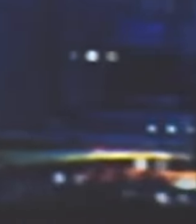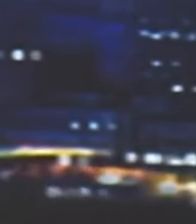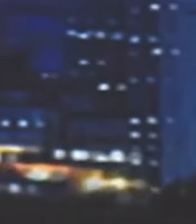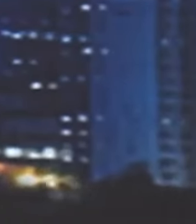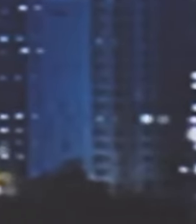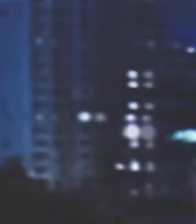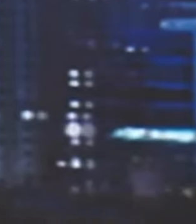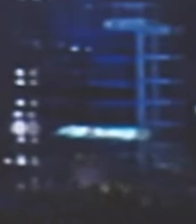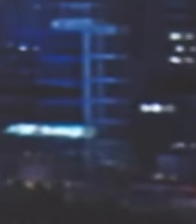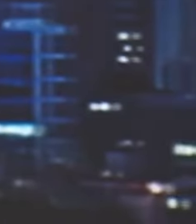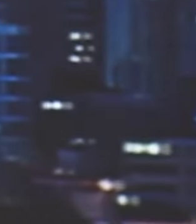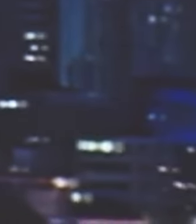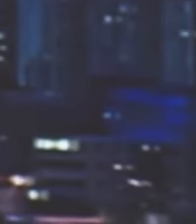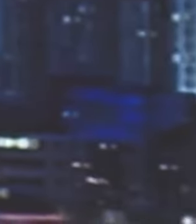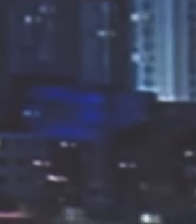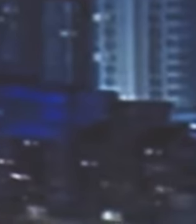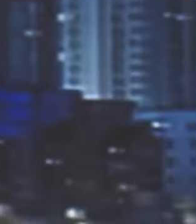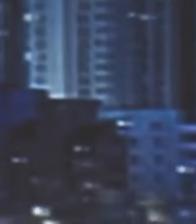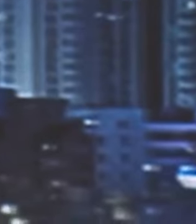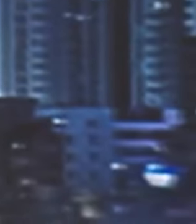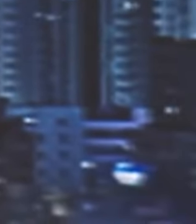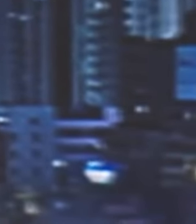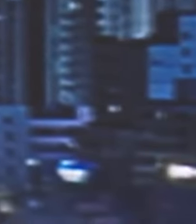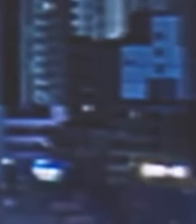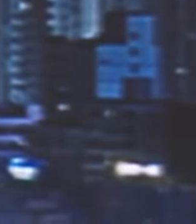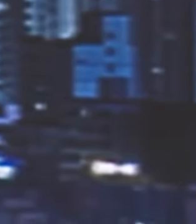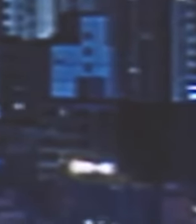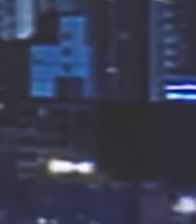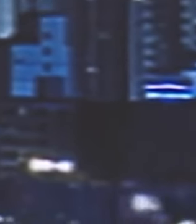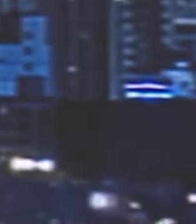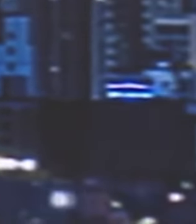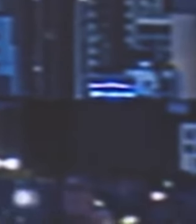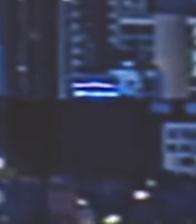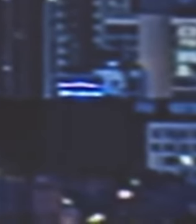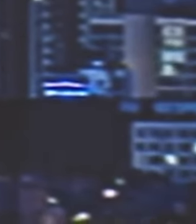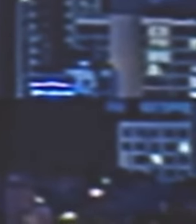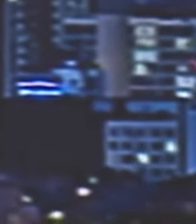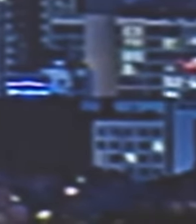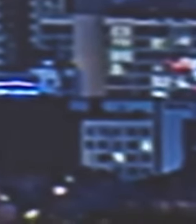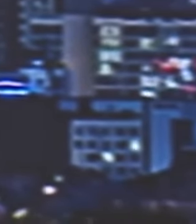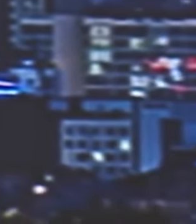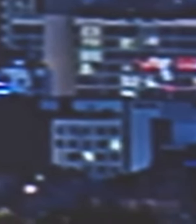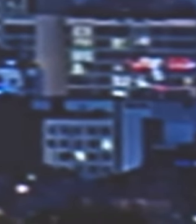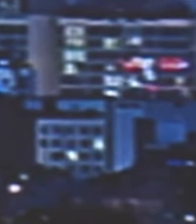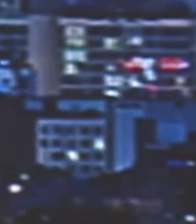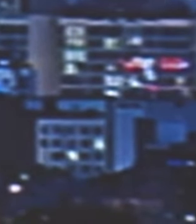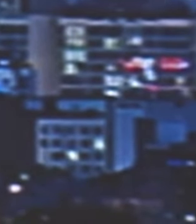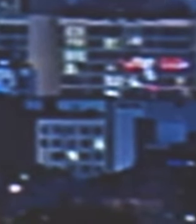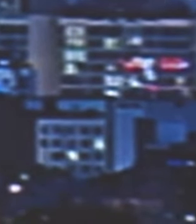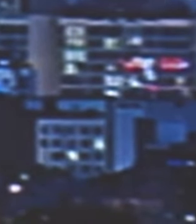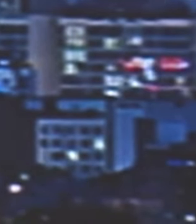JTBC 뉴스를 시청해주신 여러분 고맙습니다. 저희는 저녁 6시 50분 뉴스룸에서 뵙겠습니다.